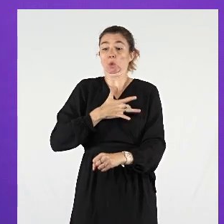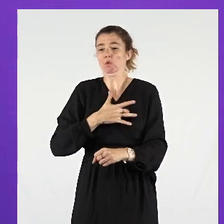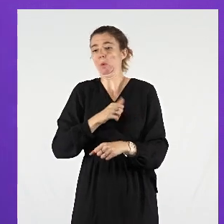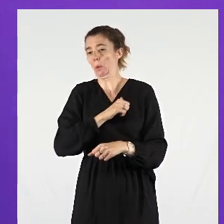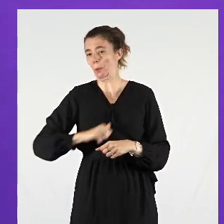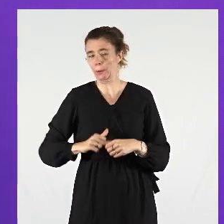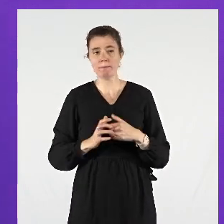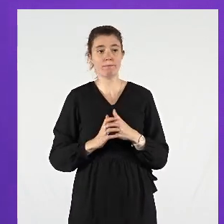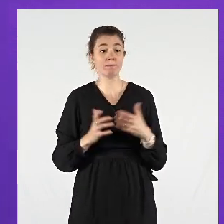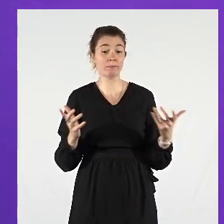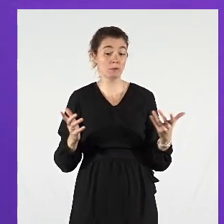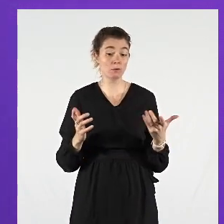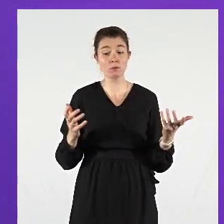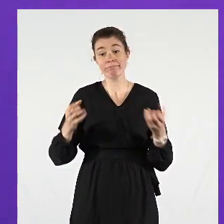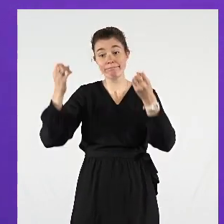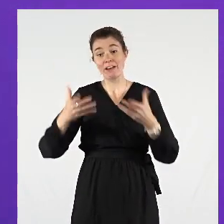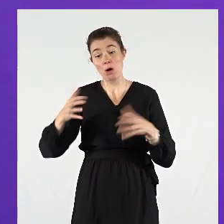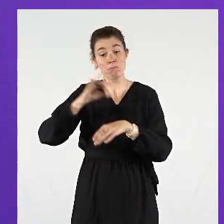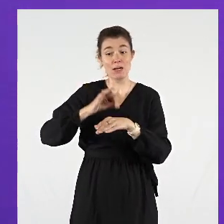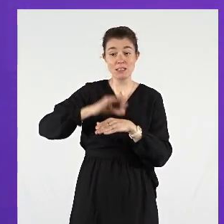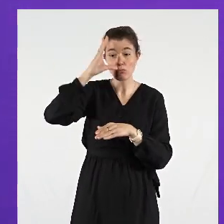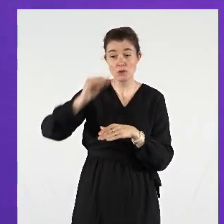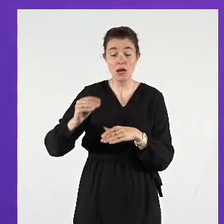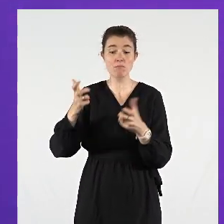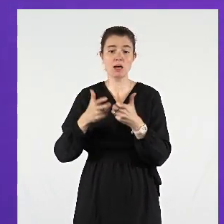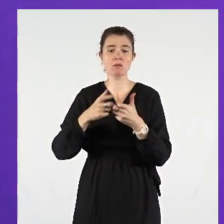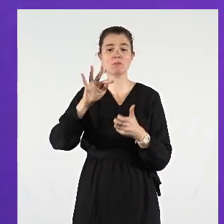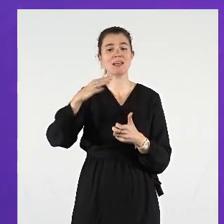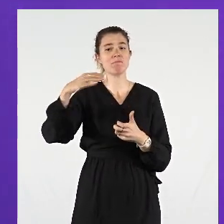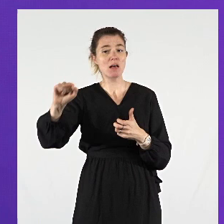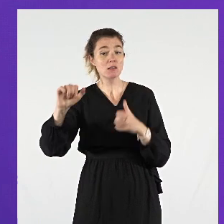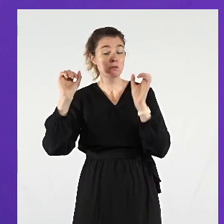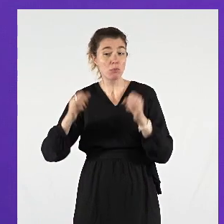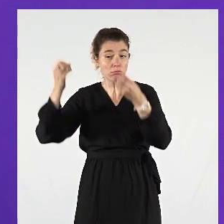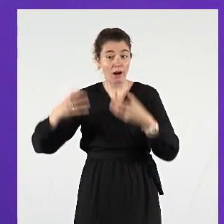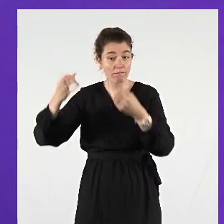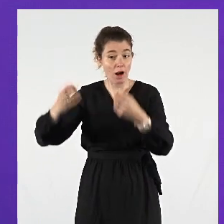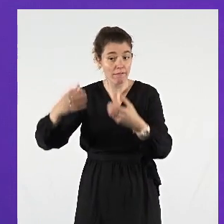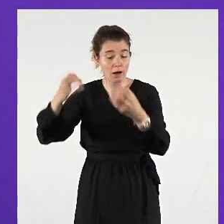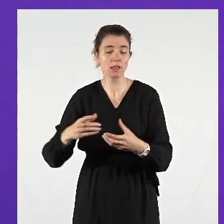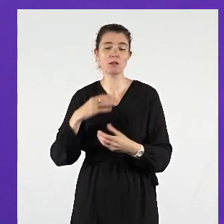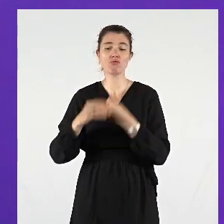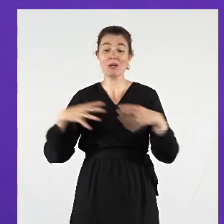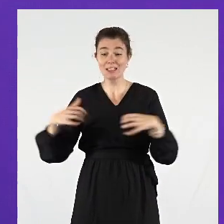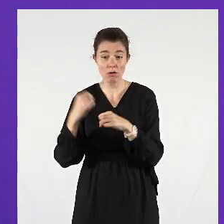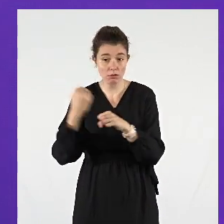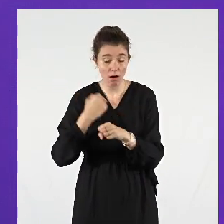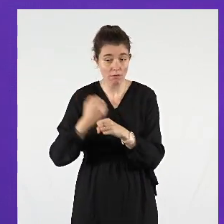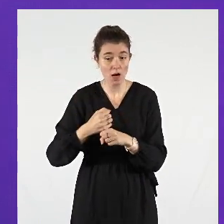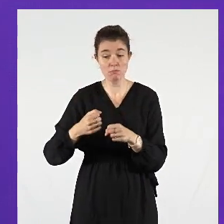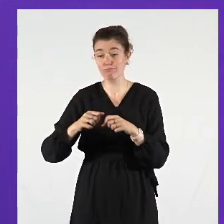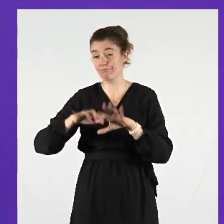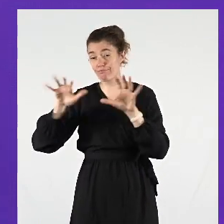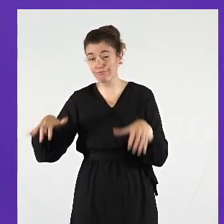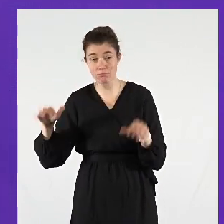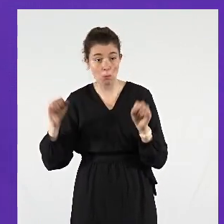beaucoup de maladies professionnelles, notamment beaucoup de troubles musculo-squelettiques. Il va résulter de tout ça des accidents du travail en grand nombre. Donc ça a été évoqué par